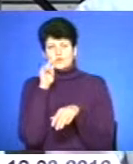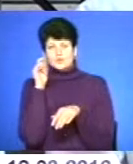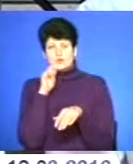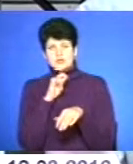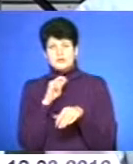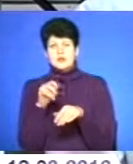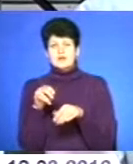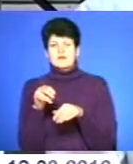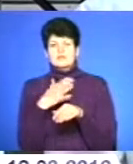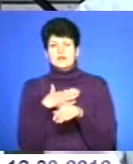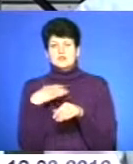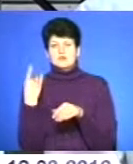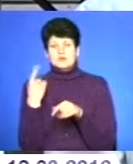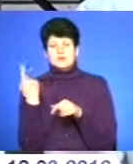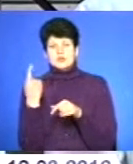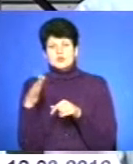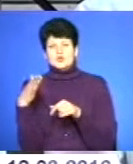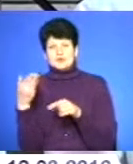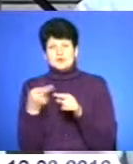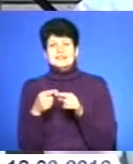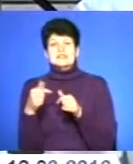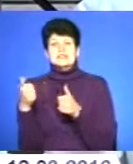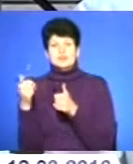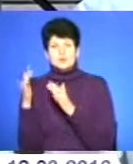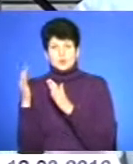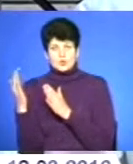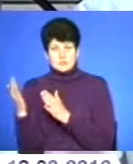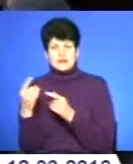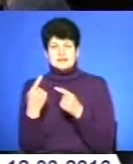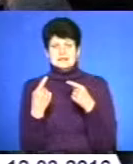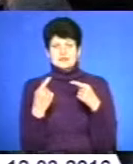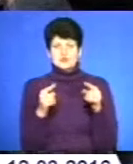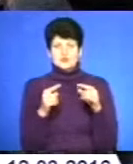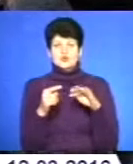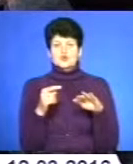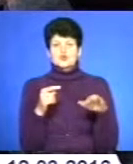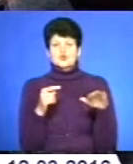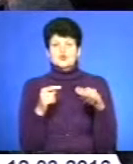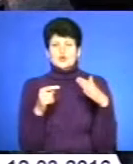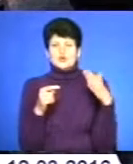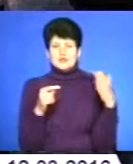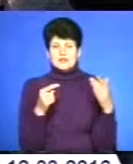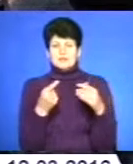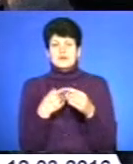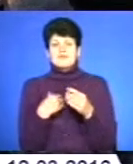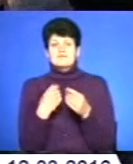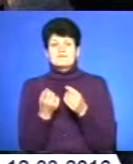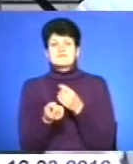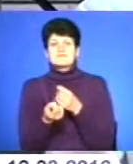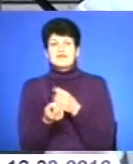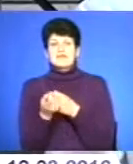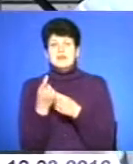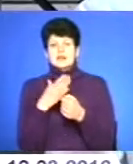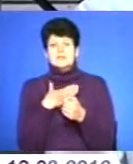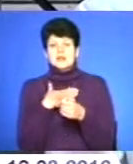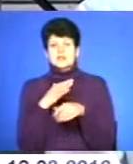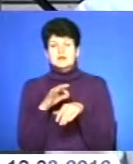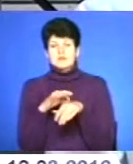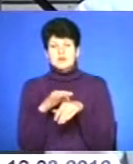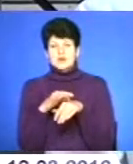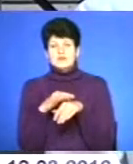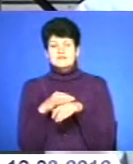області. Звичайно, з однієї сторони це добре, але з іншої сторони ми, на жаль, виявляємо наших хворих на